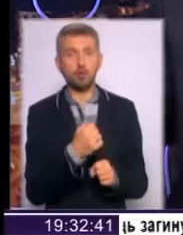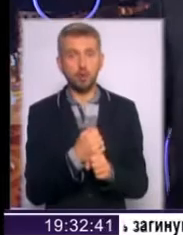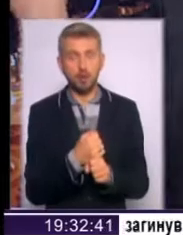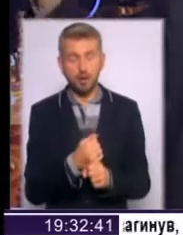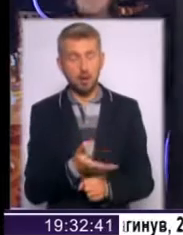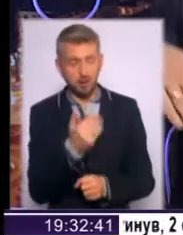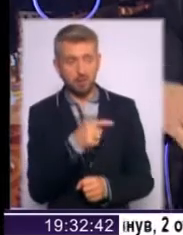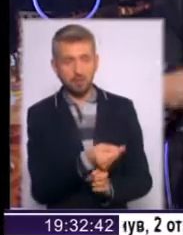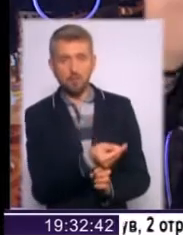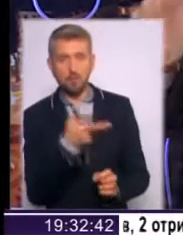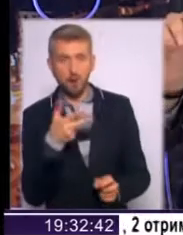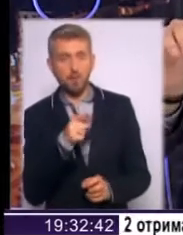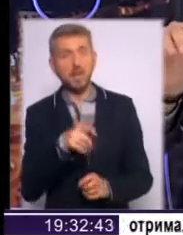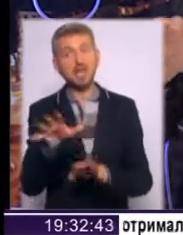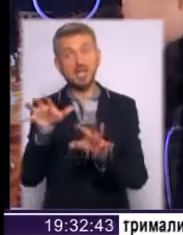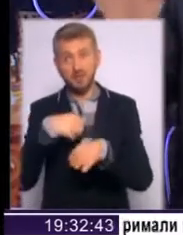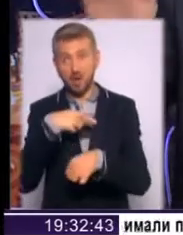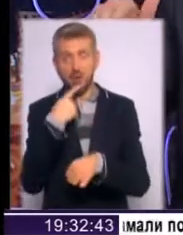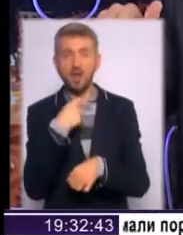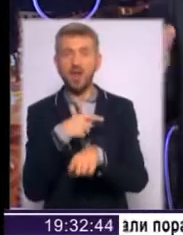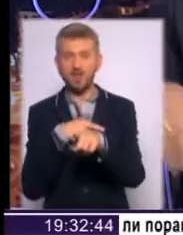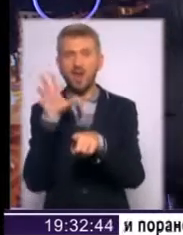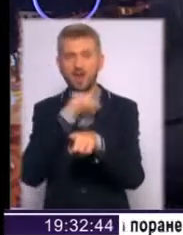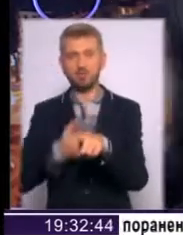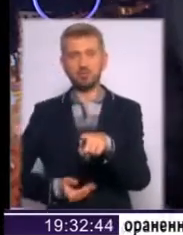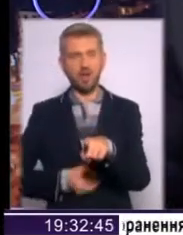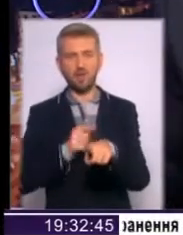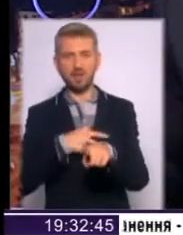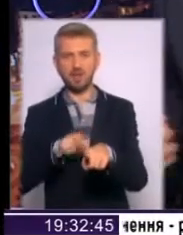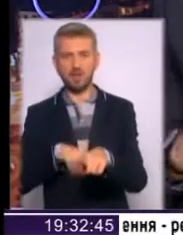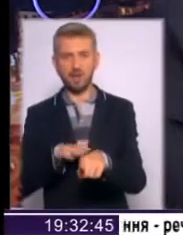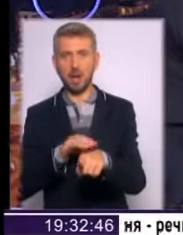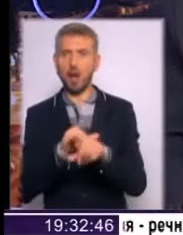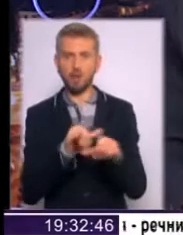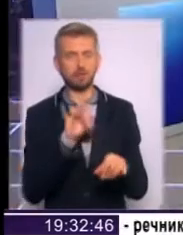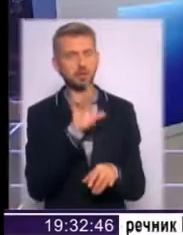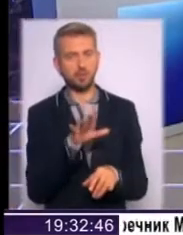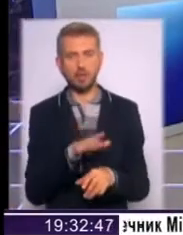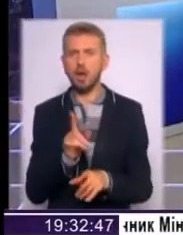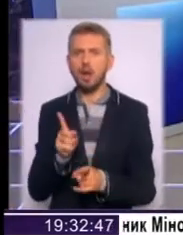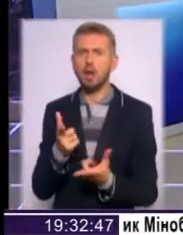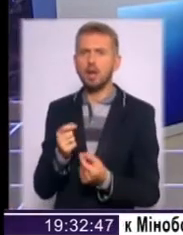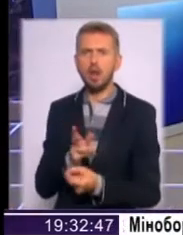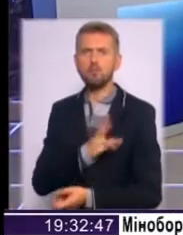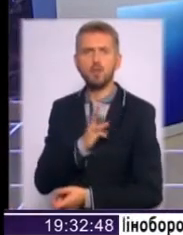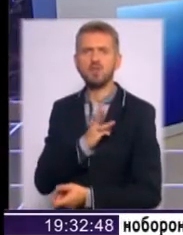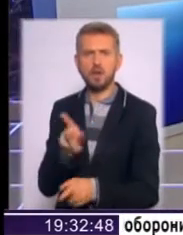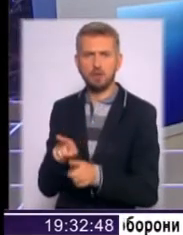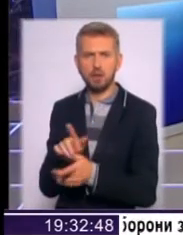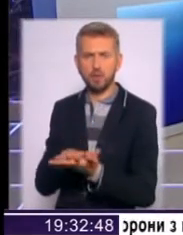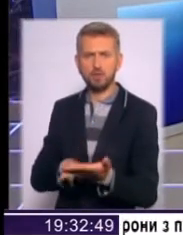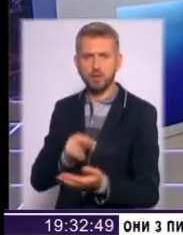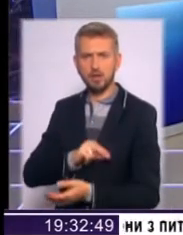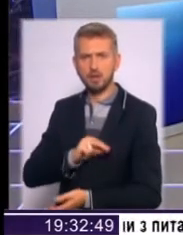витягнемо, правда? Да, вони забирають і кажуть, ви виживете, так. ви не вмрете. Тоді, але розвитку ніякого... Тоді, а вибачайте на слові, де мотивація тоді так працювати?